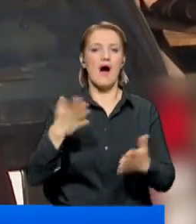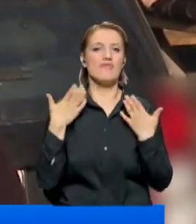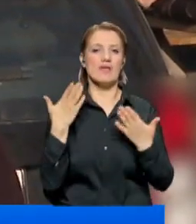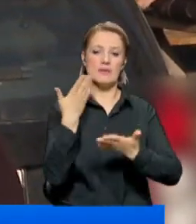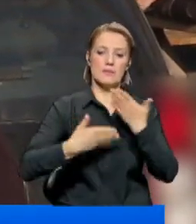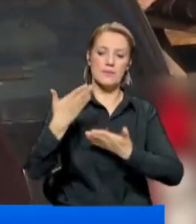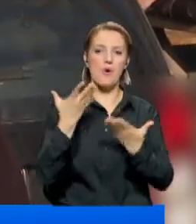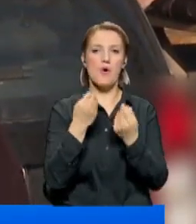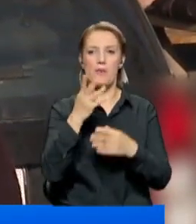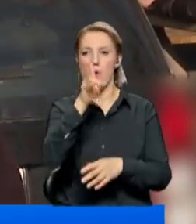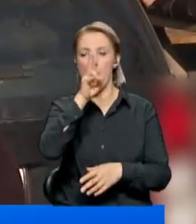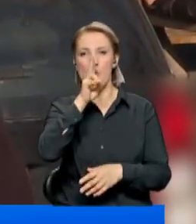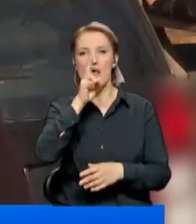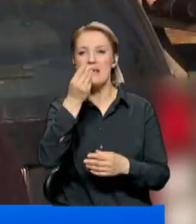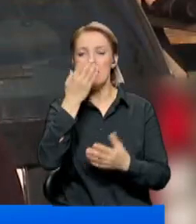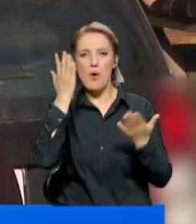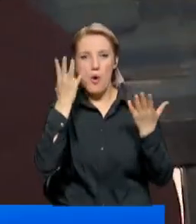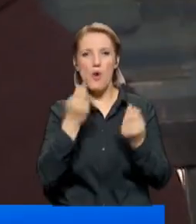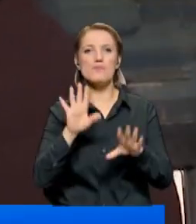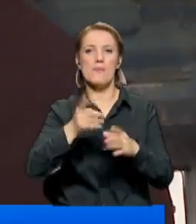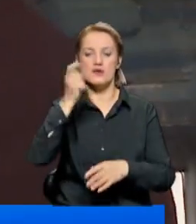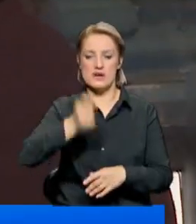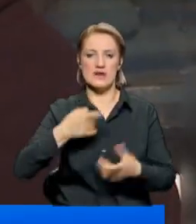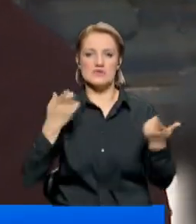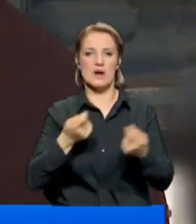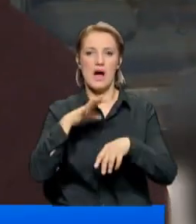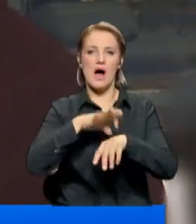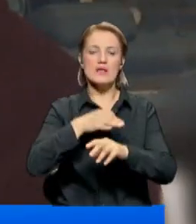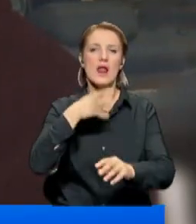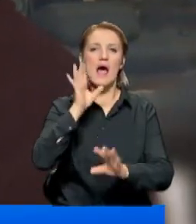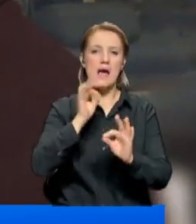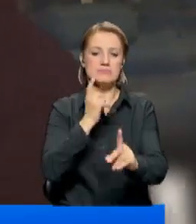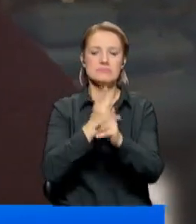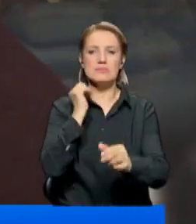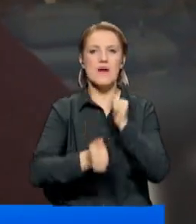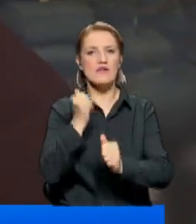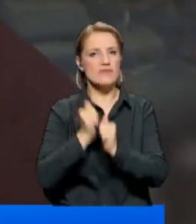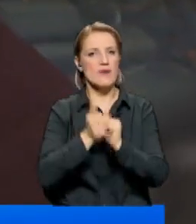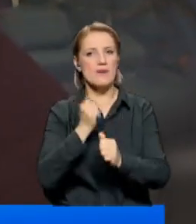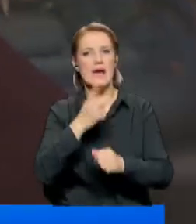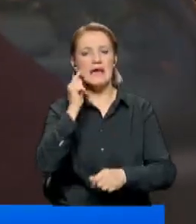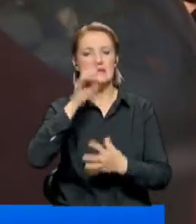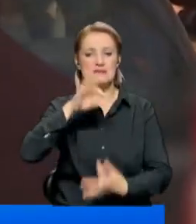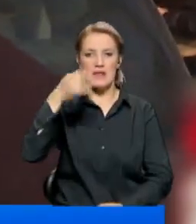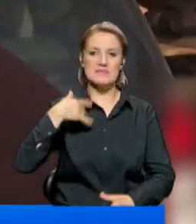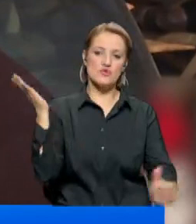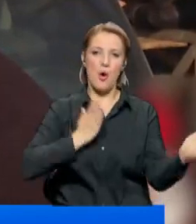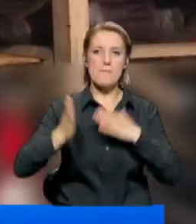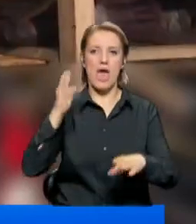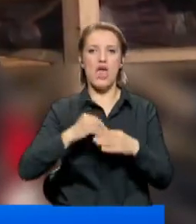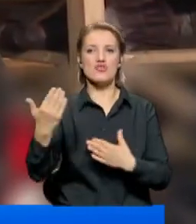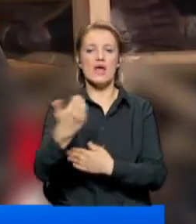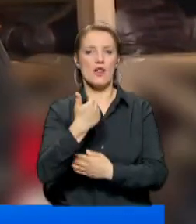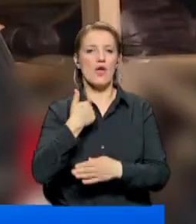olmayan, öğlen yemeğimiz dahi olmayan şartlarda çalıştırılıyoruz. Hastalarla sürekli kavga halindeyiz. İnsanlar direkt bizi dövmek için